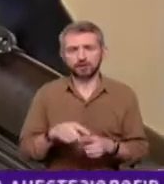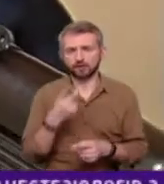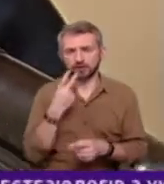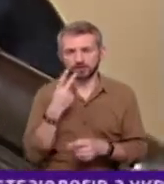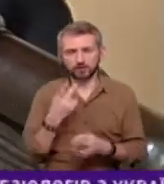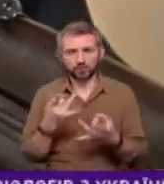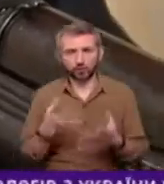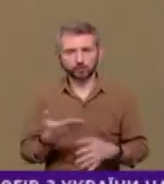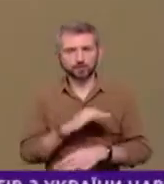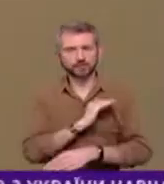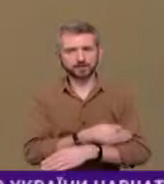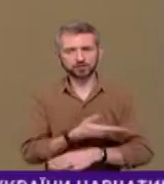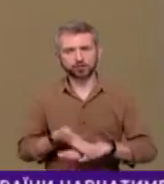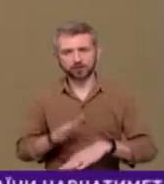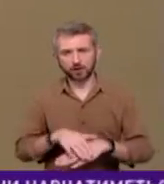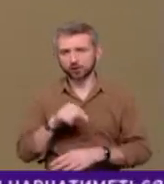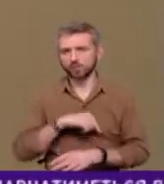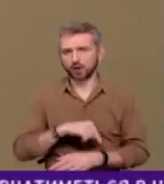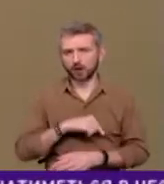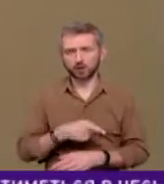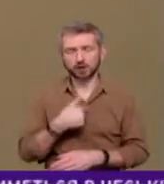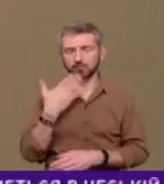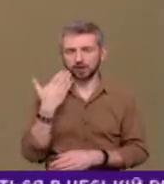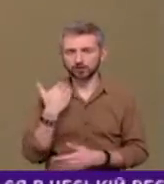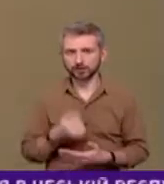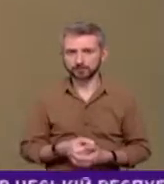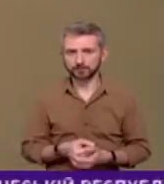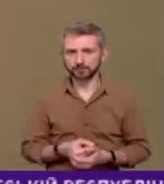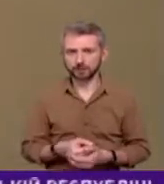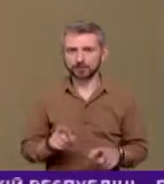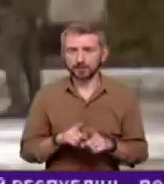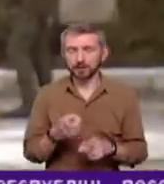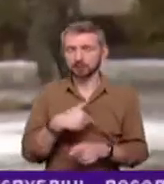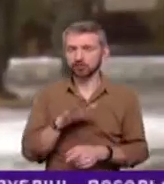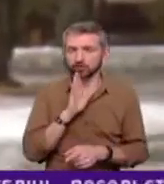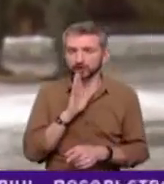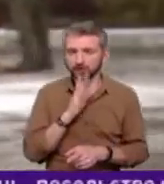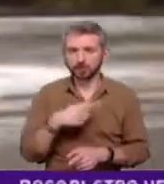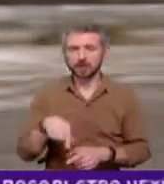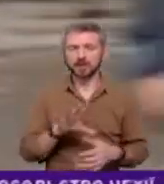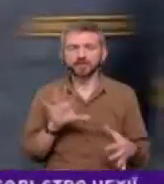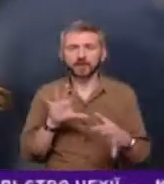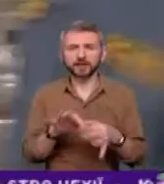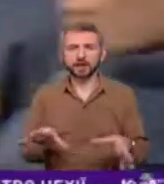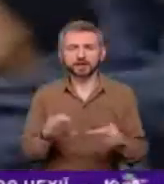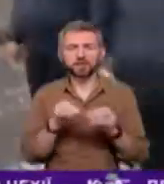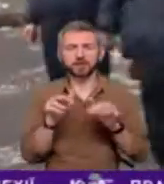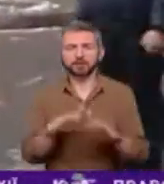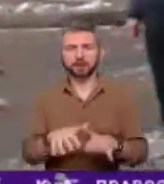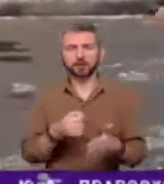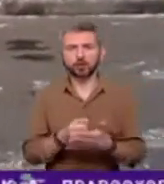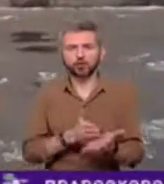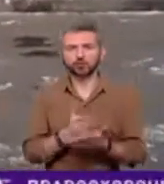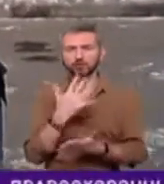Фізично нам чаще. Але морально, в принципі, нам легше. Тому що все-таки ми жінки. Їх зв'язала спільна справа. До служби